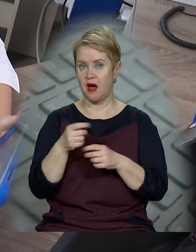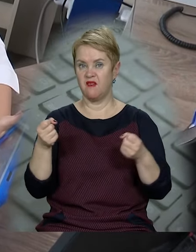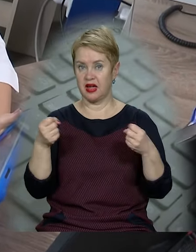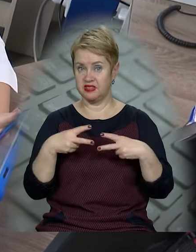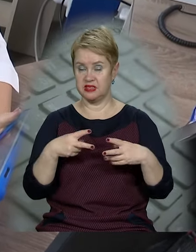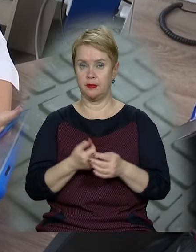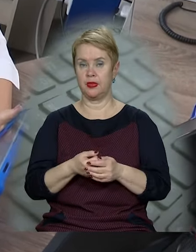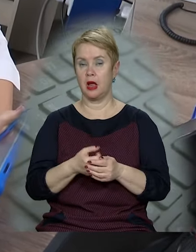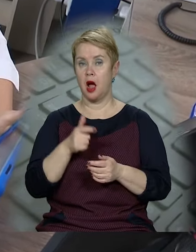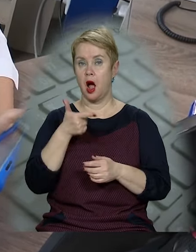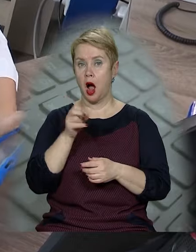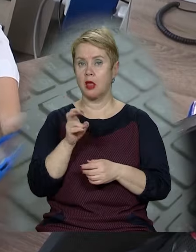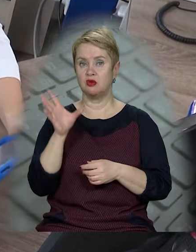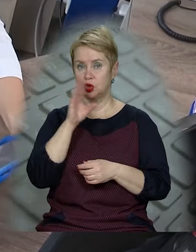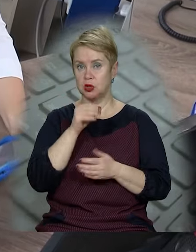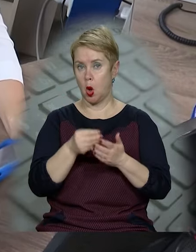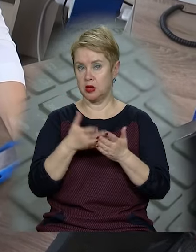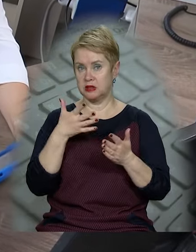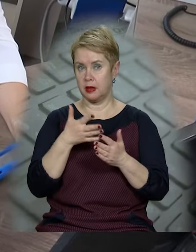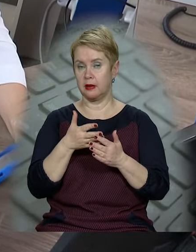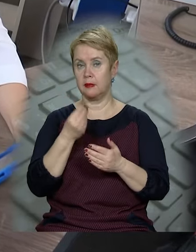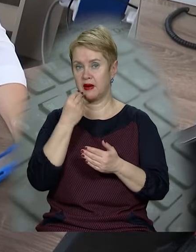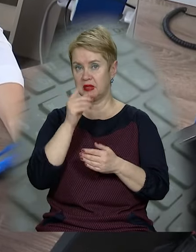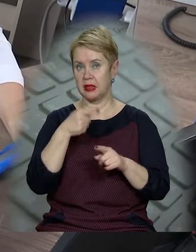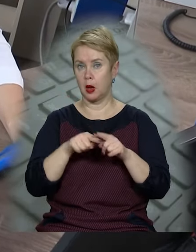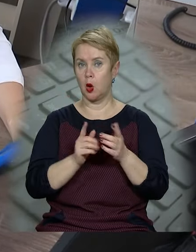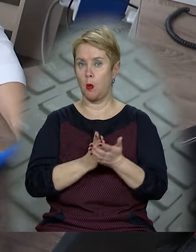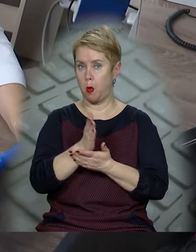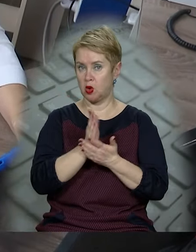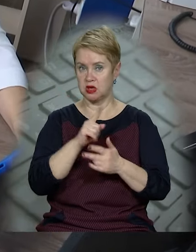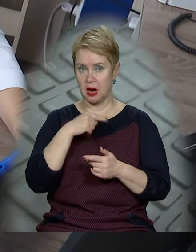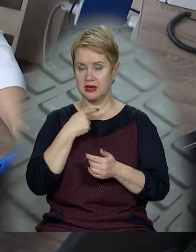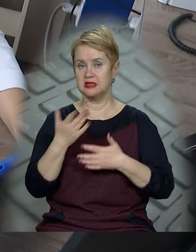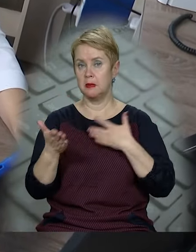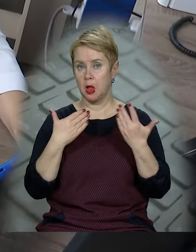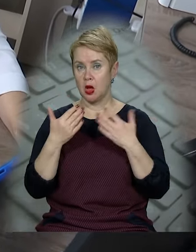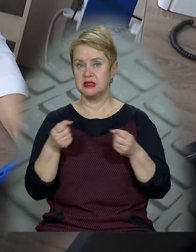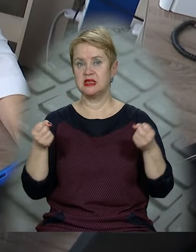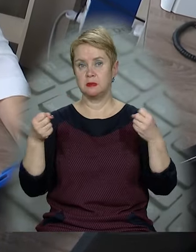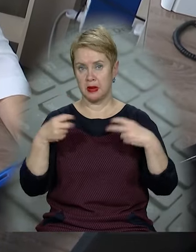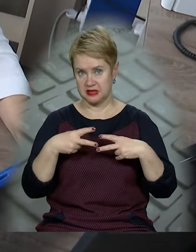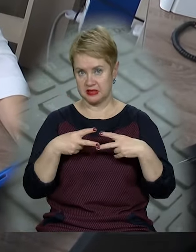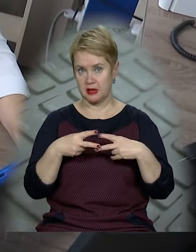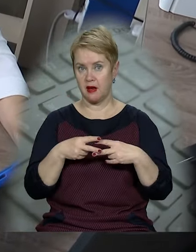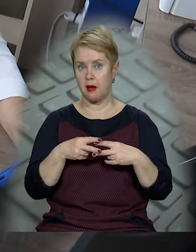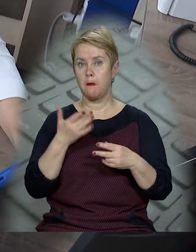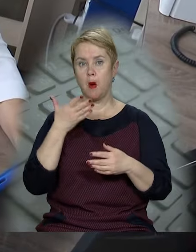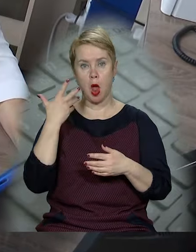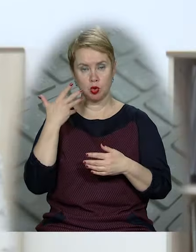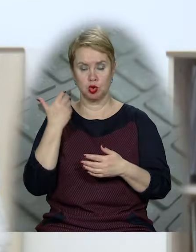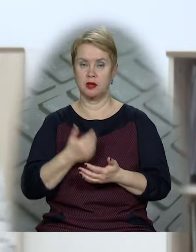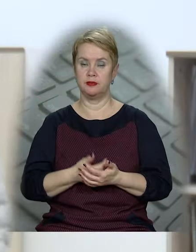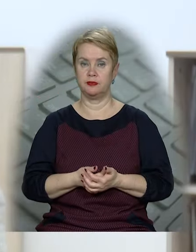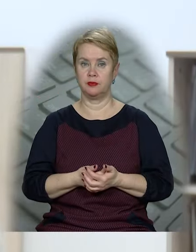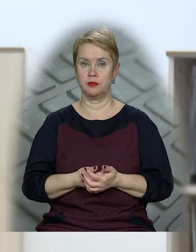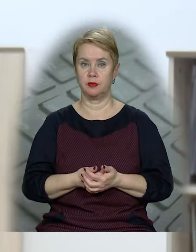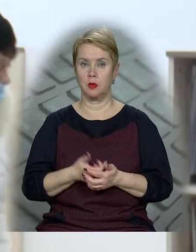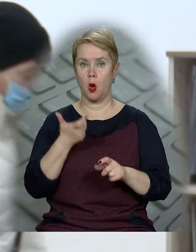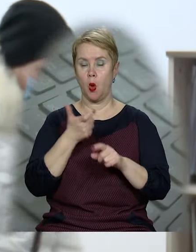фахівцем. Ганна вже встигла оцінити переваги такої послуги. Каже, спілкування зі спеціалістом в рази полегшилося.